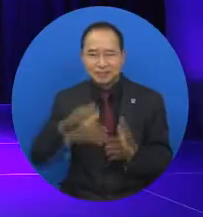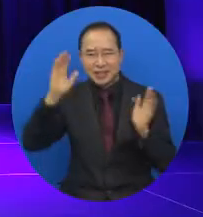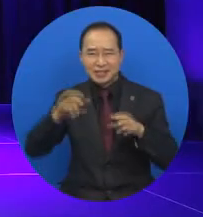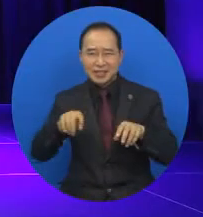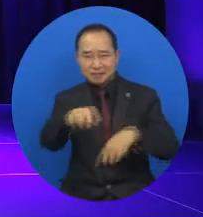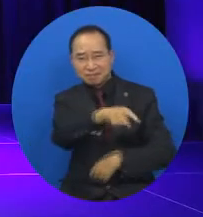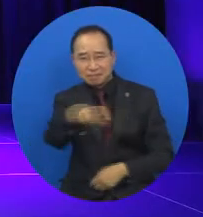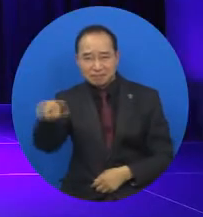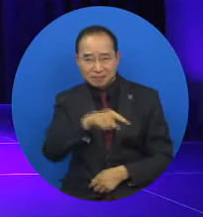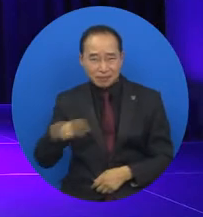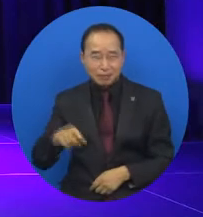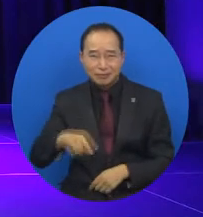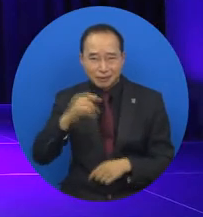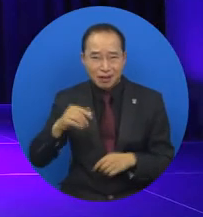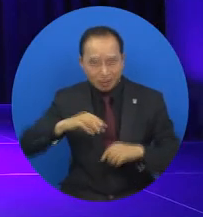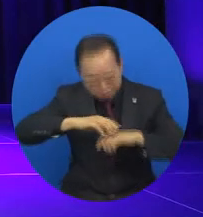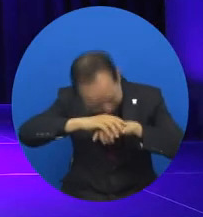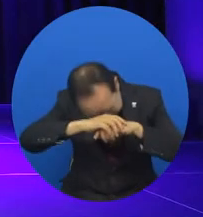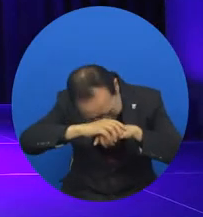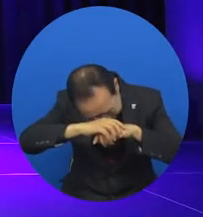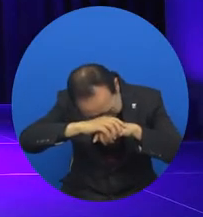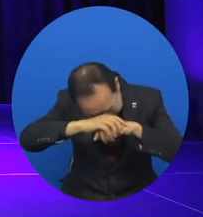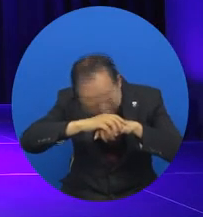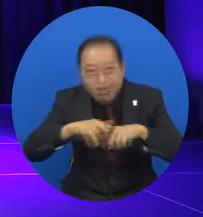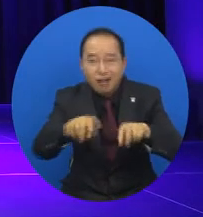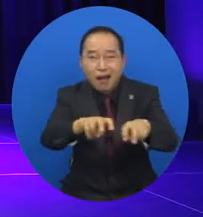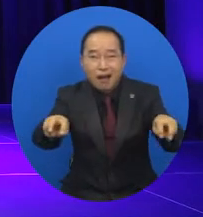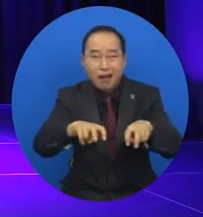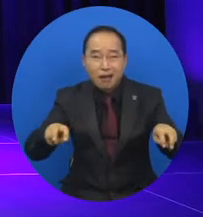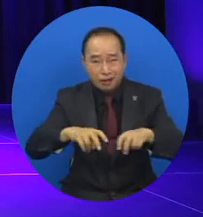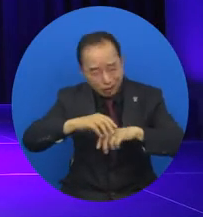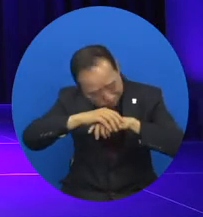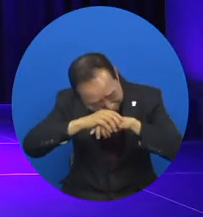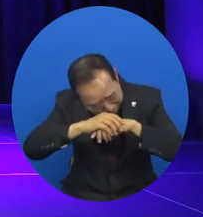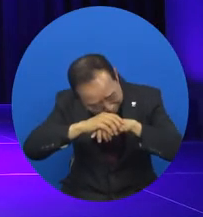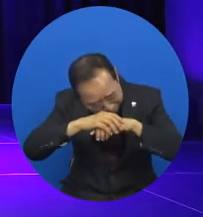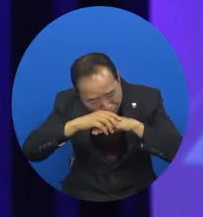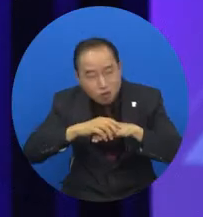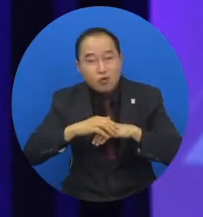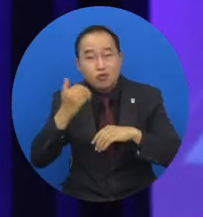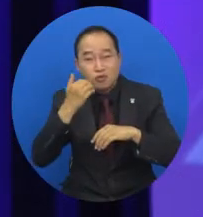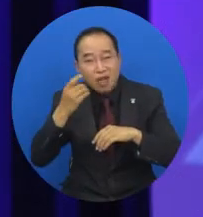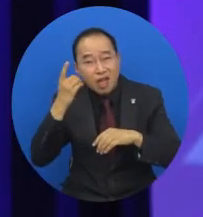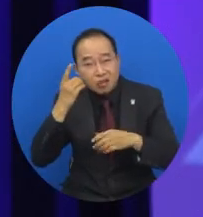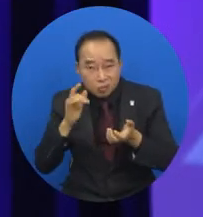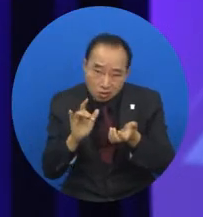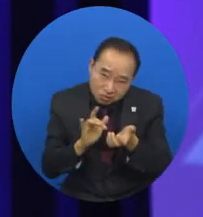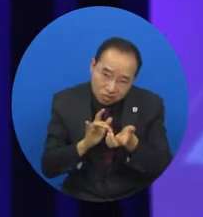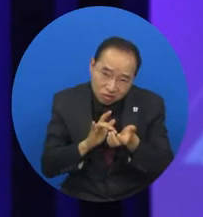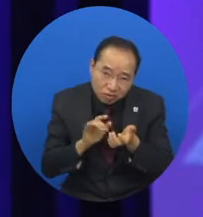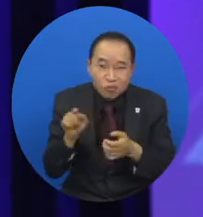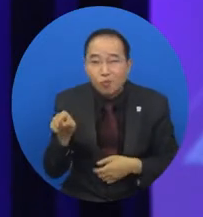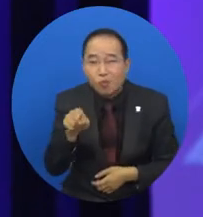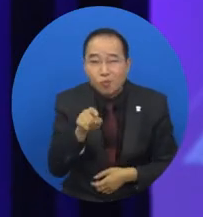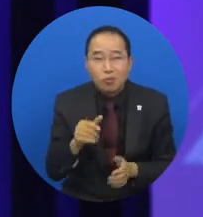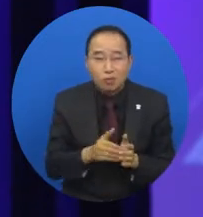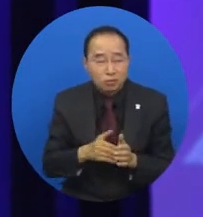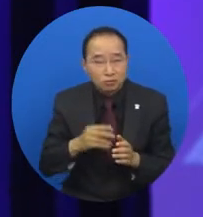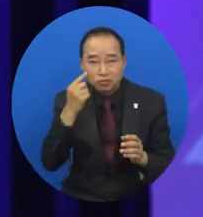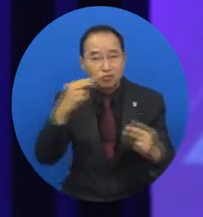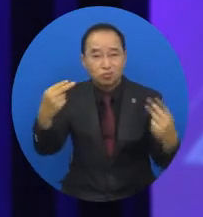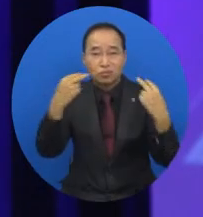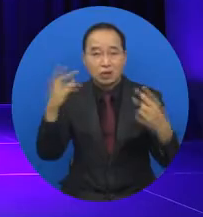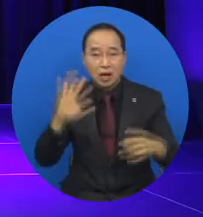있었고 고개를 든 몇 명은 핸드폰을 보고 뭔가를 하고 있었죠. 아무도 저를 이렇게 쳐다보지